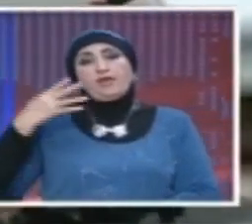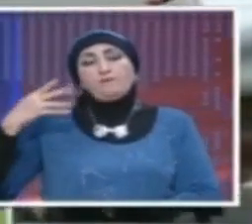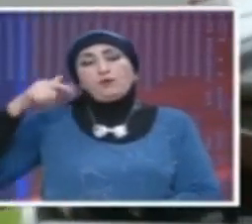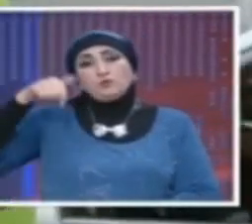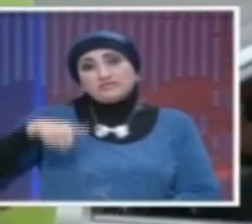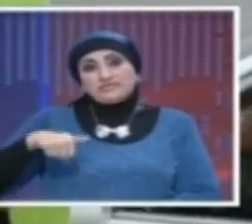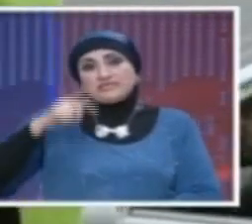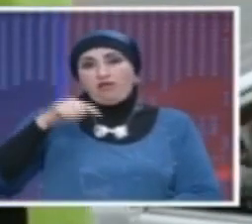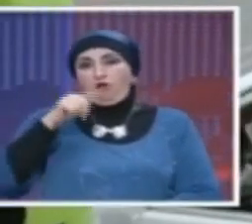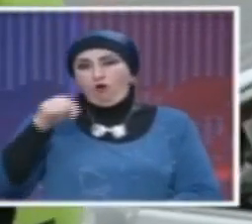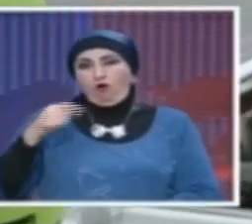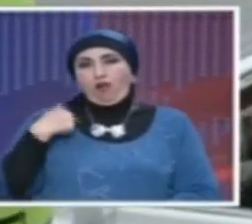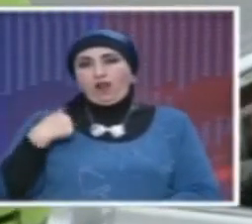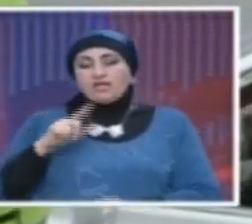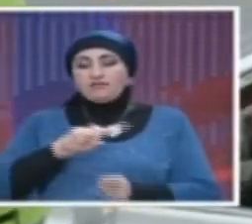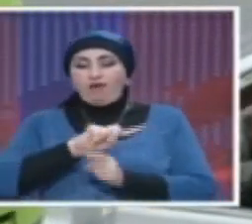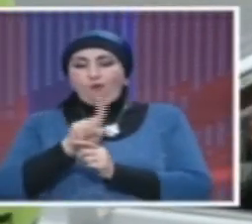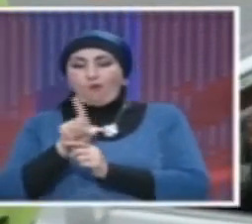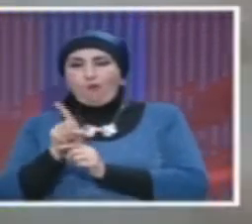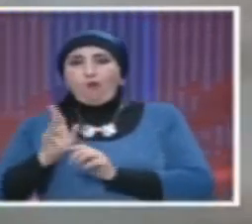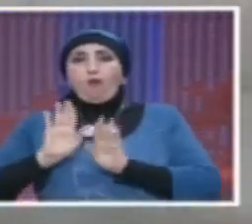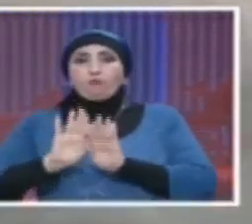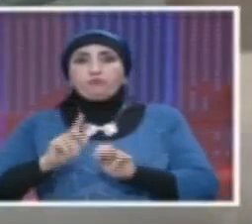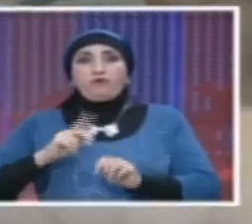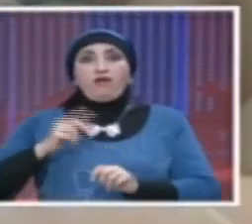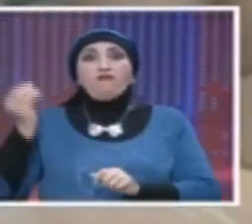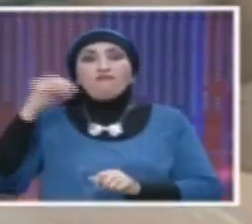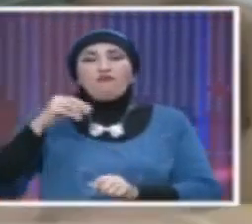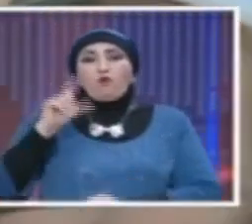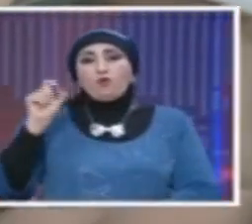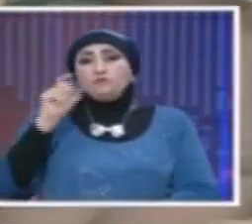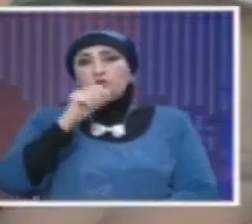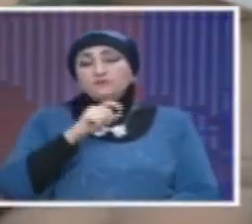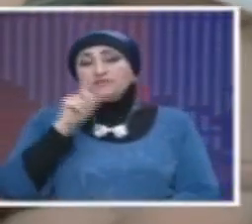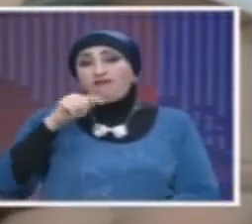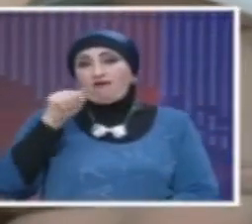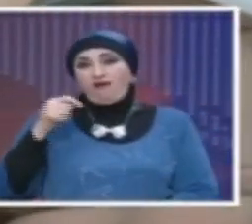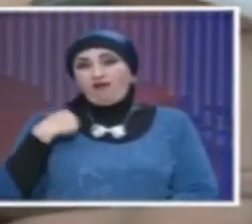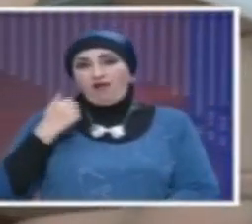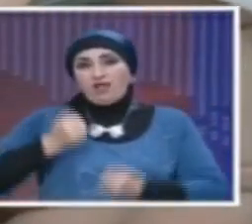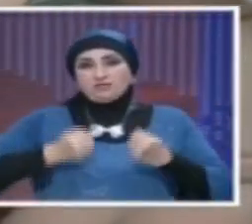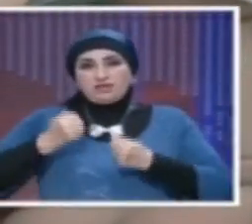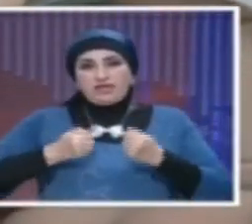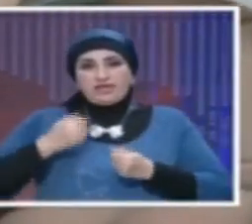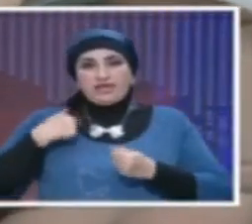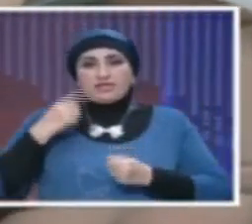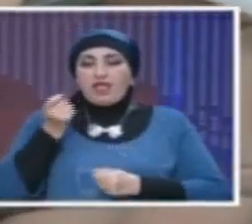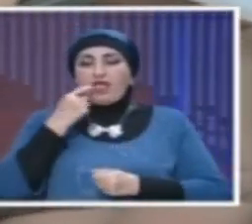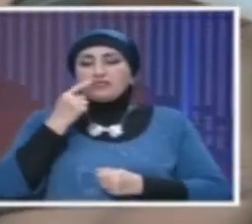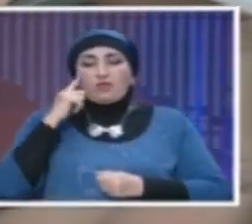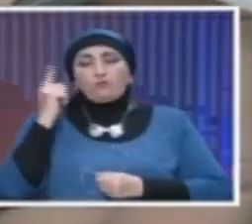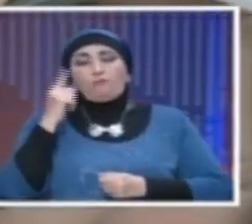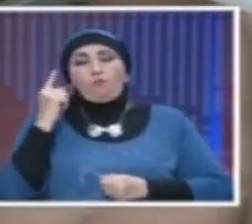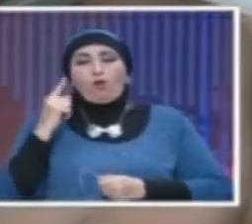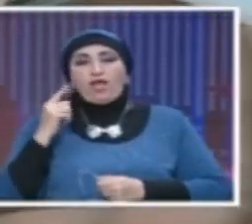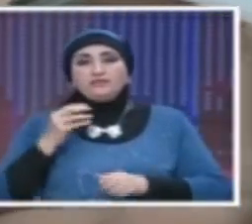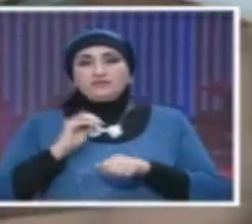41,964 مخالفة تجاوز السرعة المقررة و55 مخالفة قيادة تحت تأثير